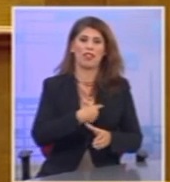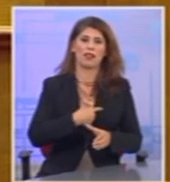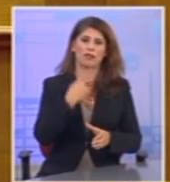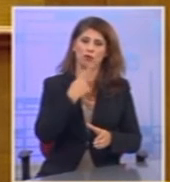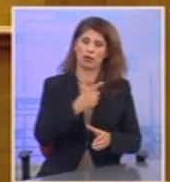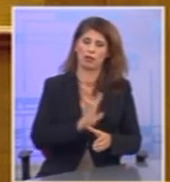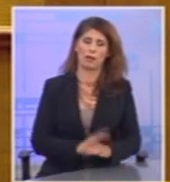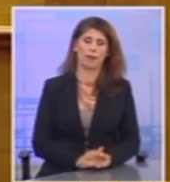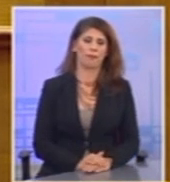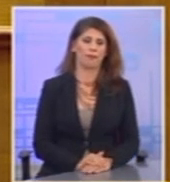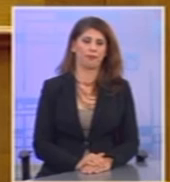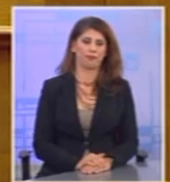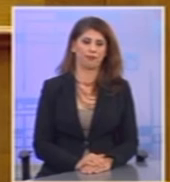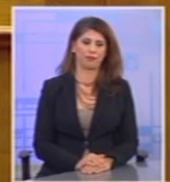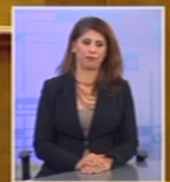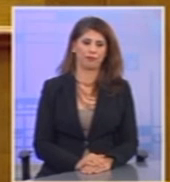έλεγα.